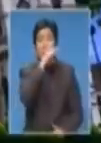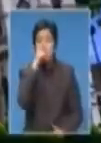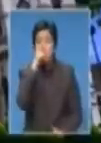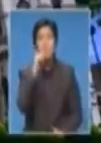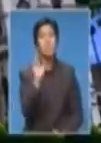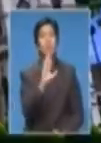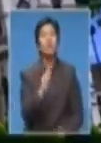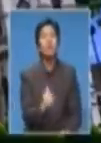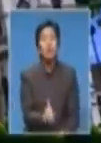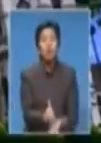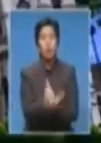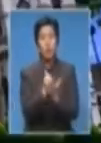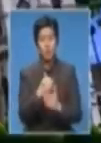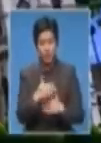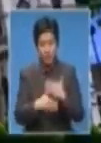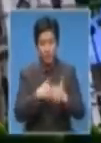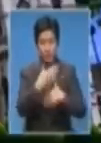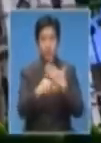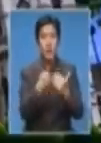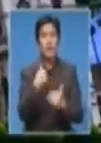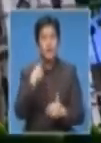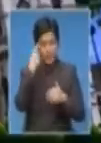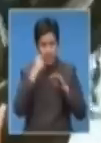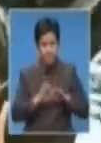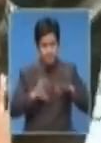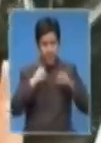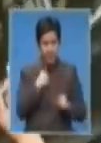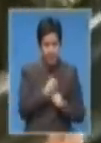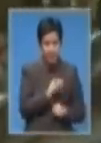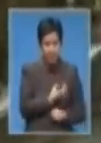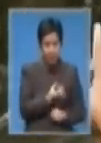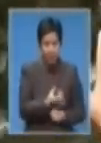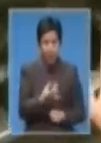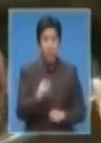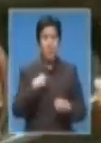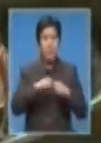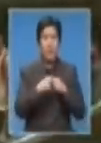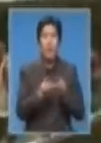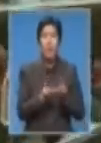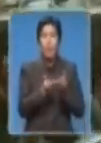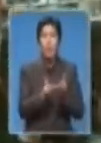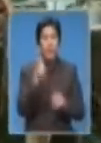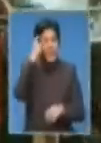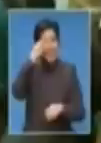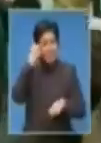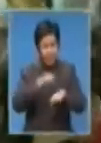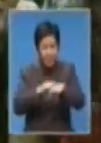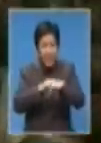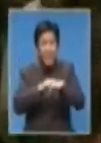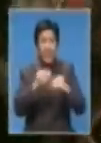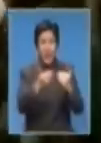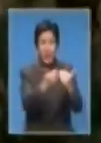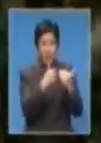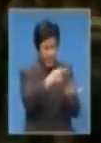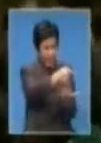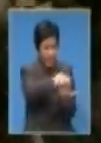นะช่วยกันเดินให้ได้แล้วก็บอกว่ารัฐบาลกำลังทำเรื่องนี้นะเรื่องนั้นนะกำลังแก้ลุงยาอย่างนี้นะไอ้เรื่องอะไรศูนย์